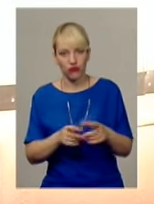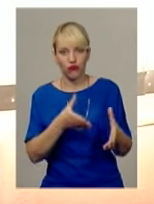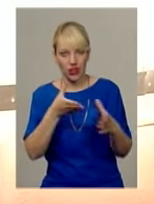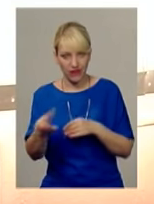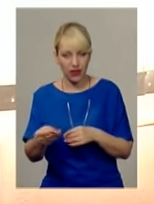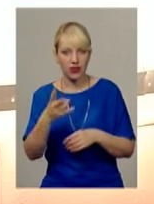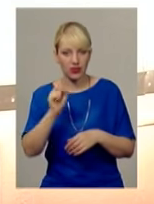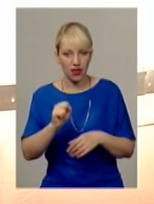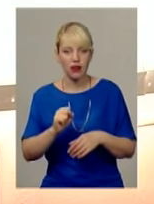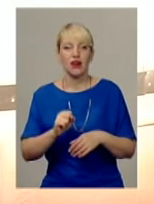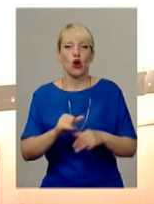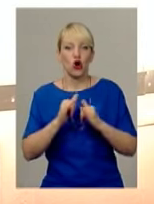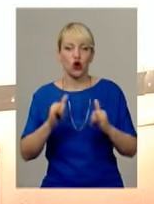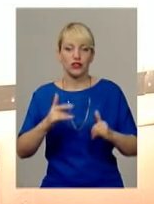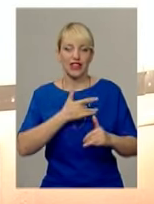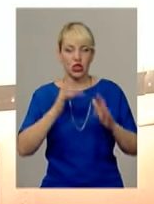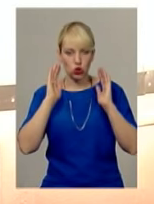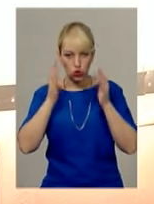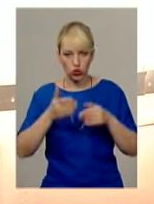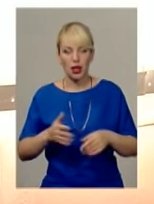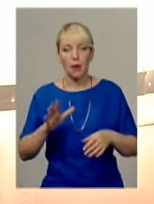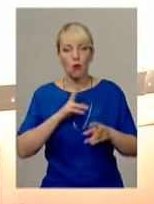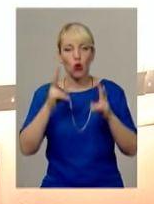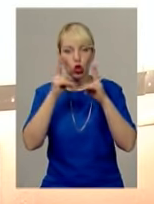активне і пасивне були проведені великі